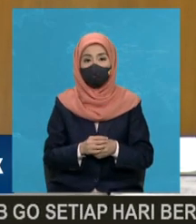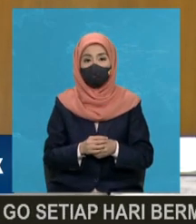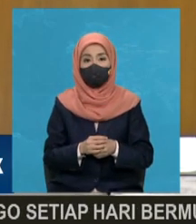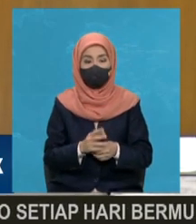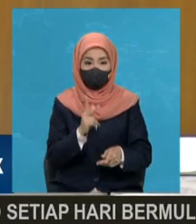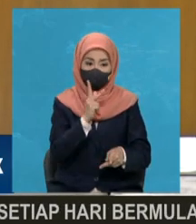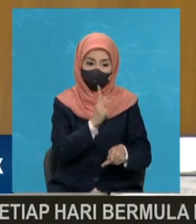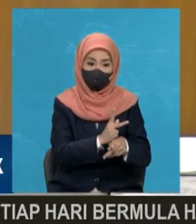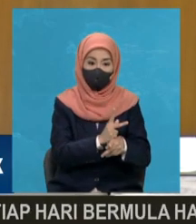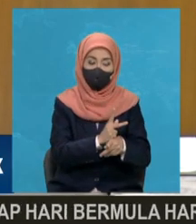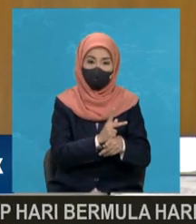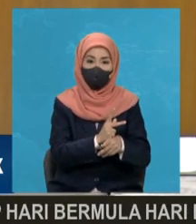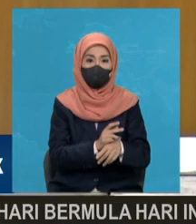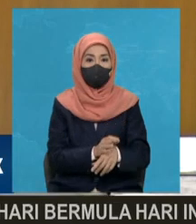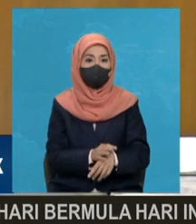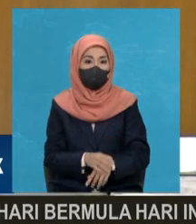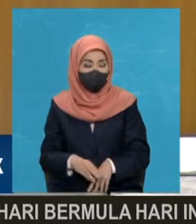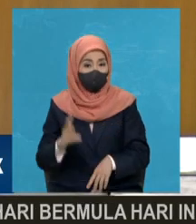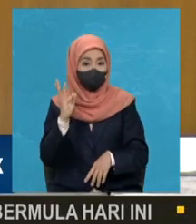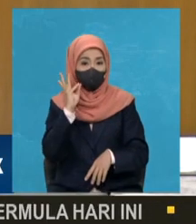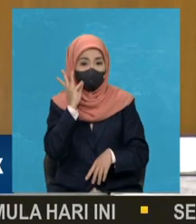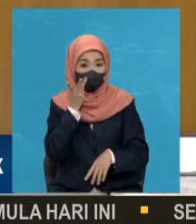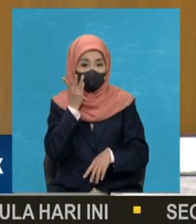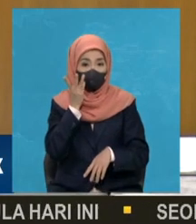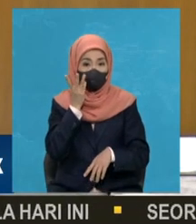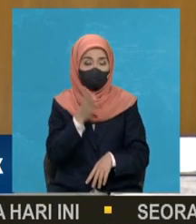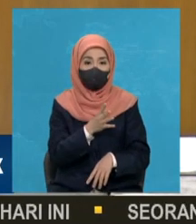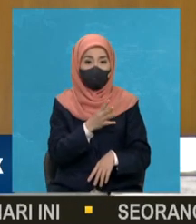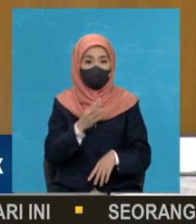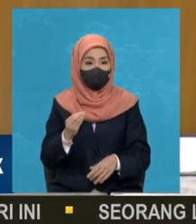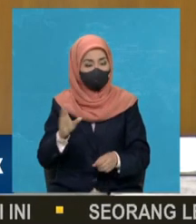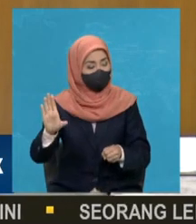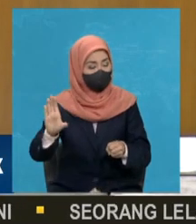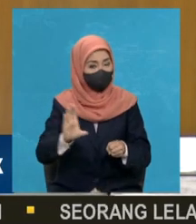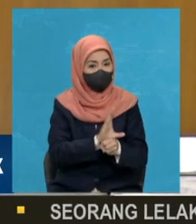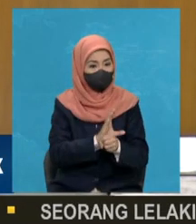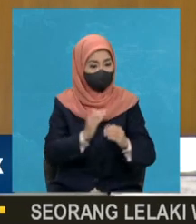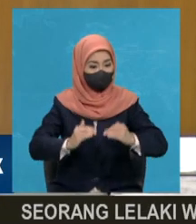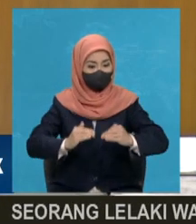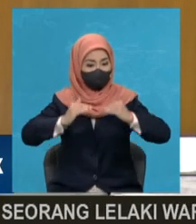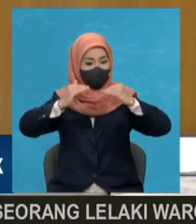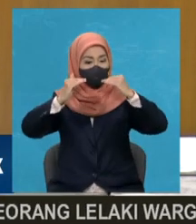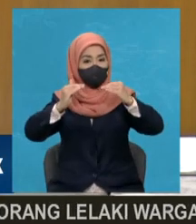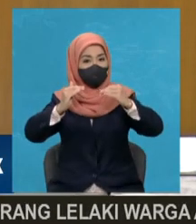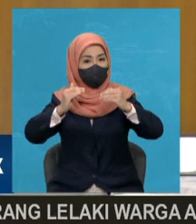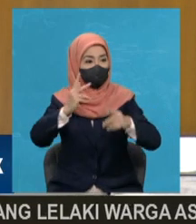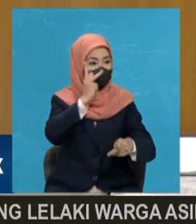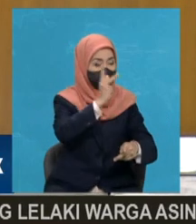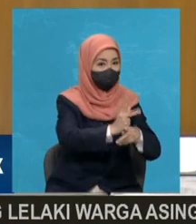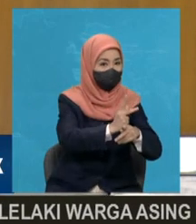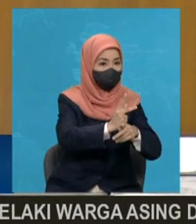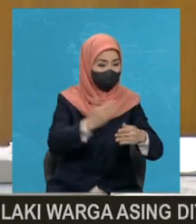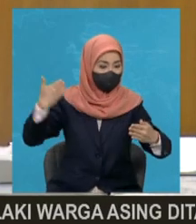Hai simpanan stok beras wangi mencukupi dan telah diperingatkan stok penyimpanan